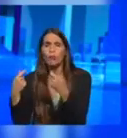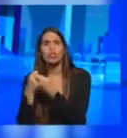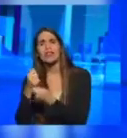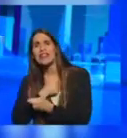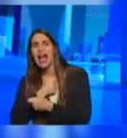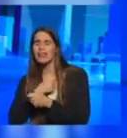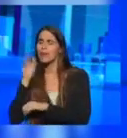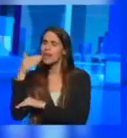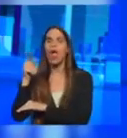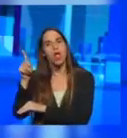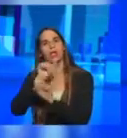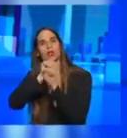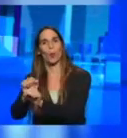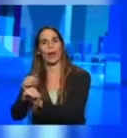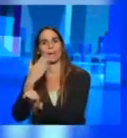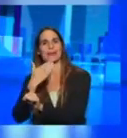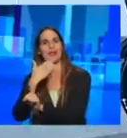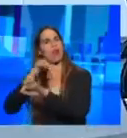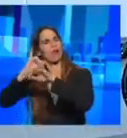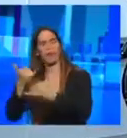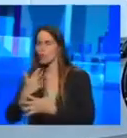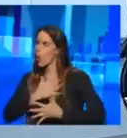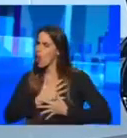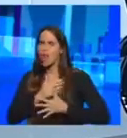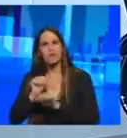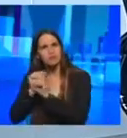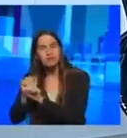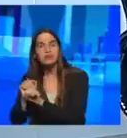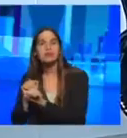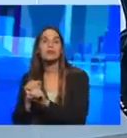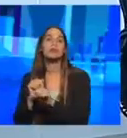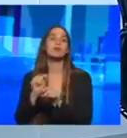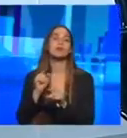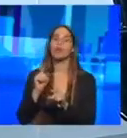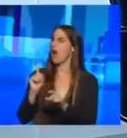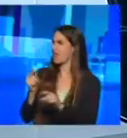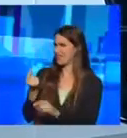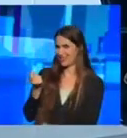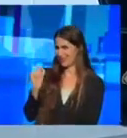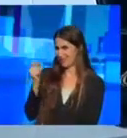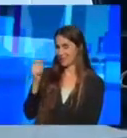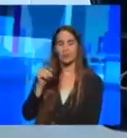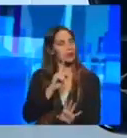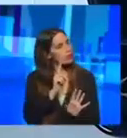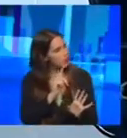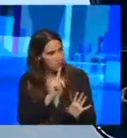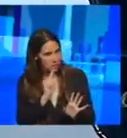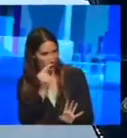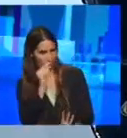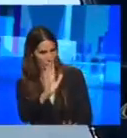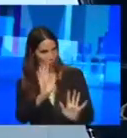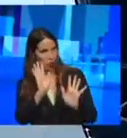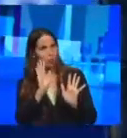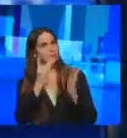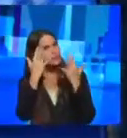מדינה, הם תומכים בישראל בכל נימי ליבם בנפשם. למרות שהאחוזים הם בטלים בשישים. לא, דרך אגב, זה לא בדיוק ככה. קודם כל, זה לא בדיוק